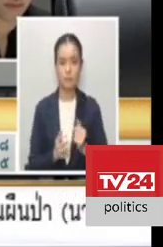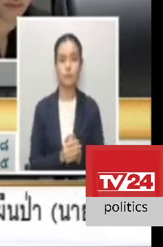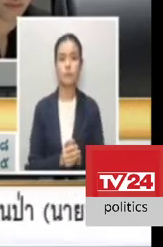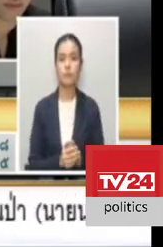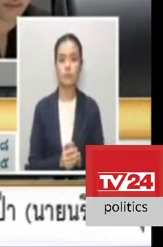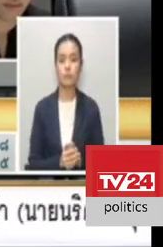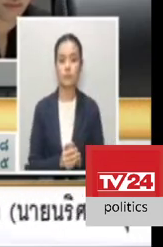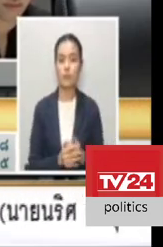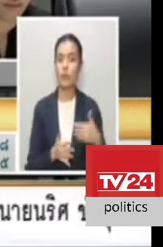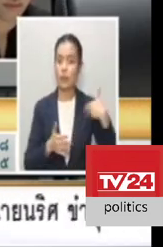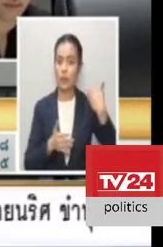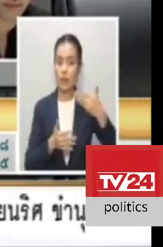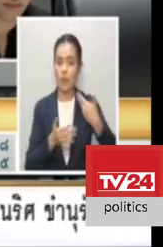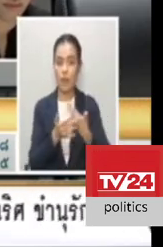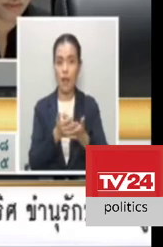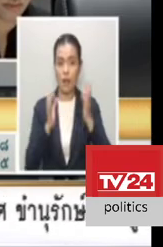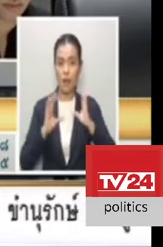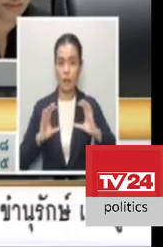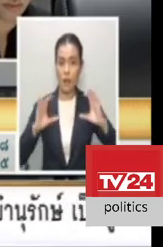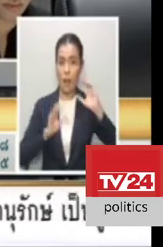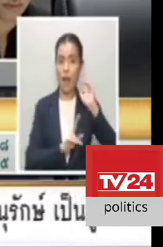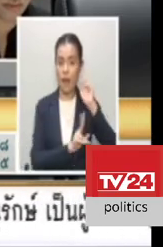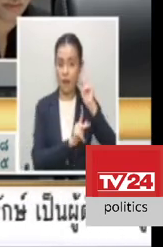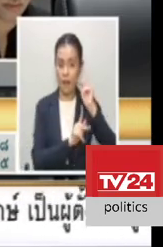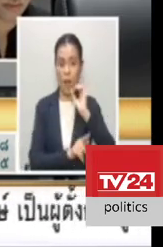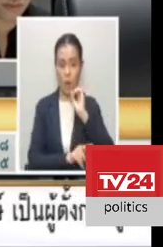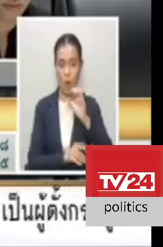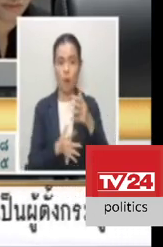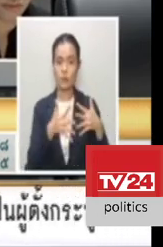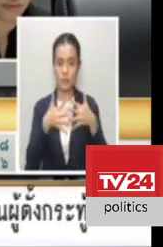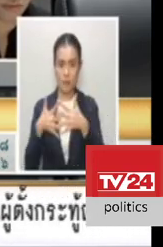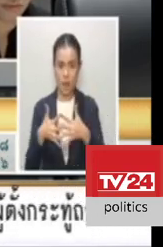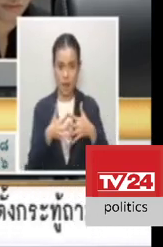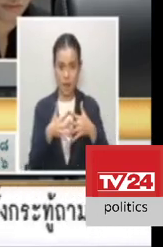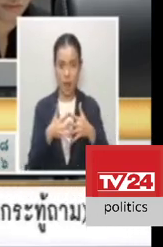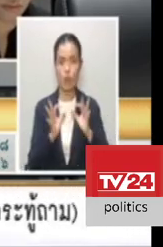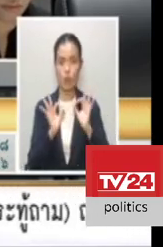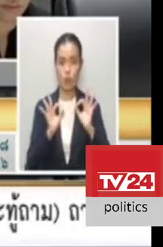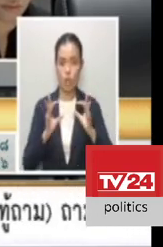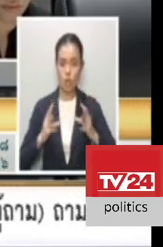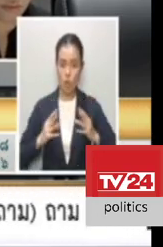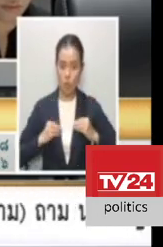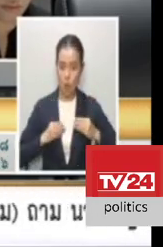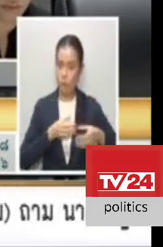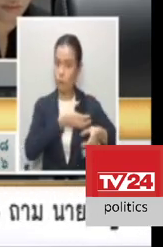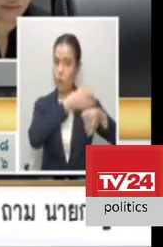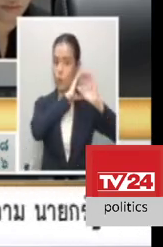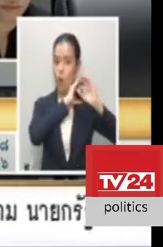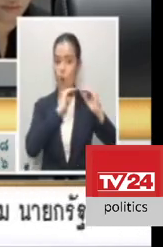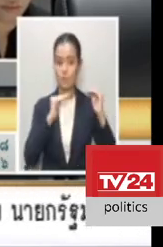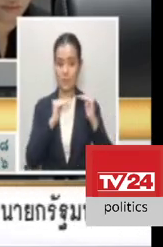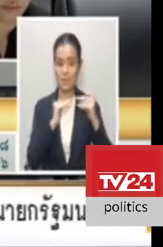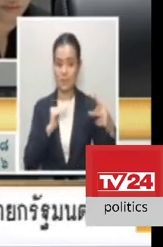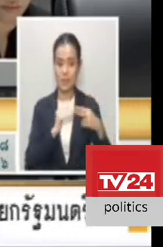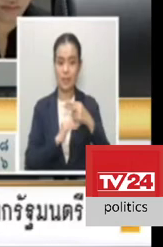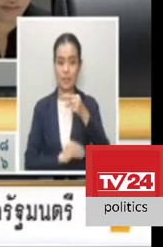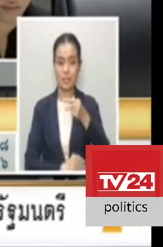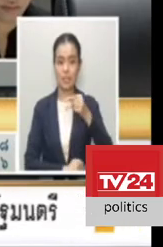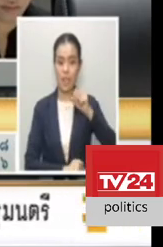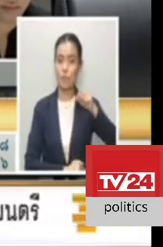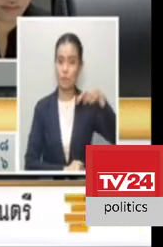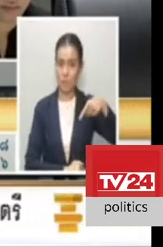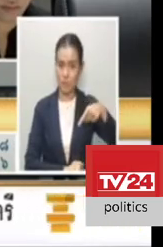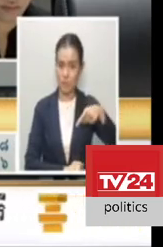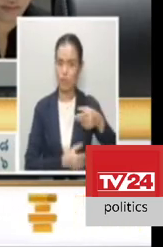ยหลังจากนั้นรัฐบาลก็ได้มาออกข่าวว่าสหรัฐรับปากที่จะกลับไปทบทวนการตัดสิทธิ์ GSP ของ